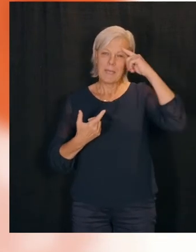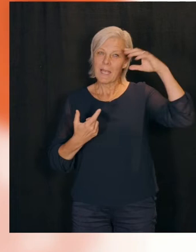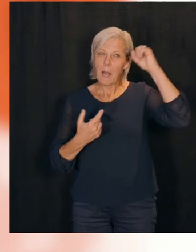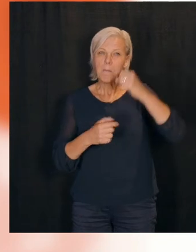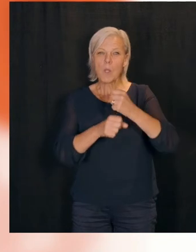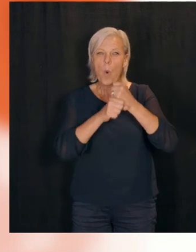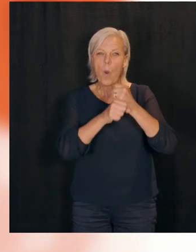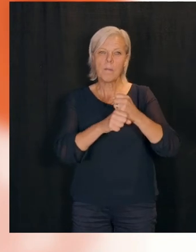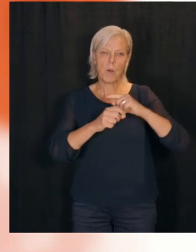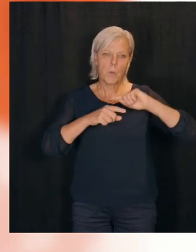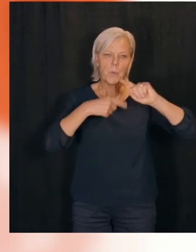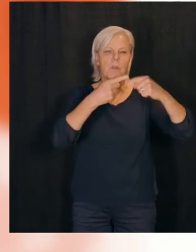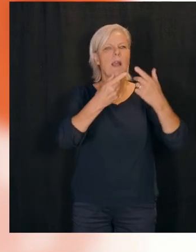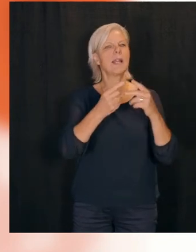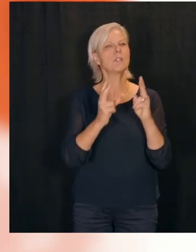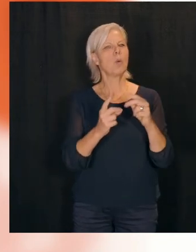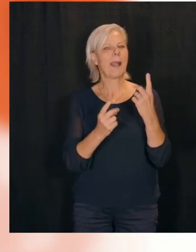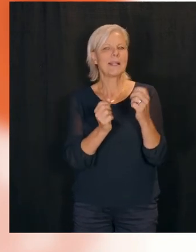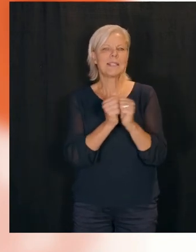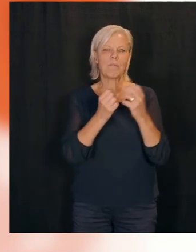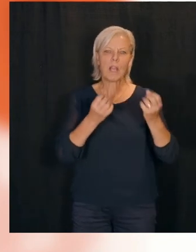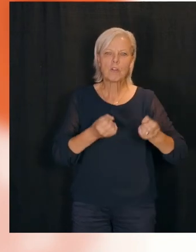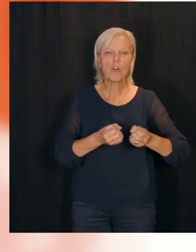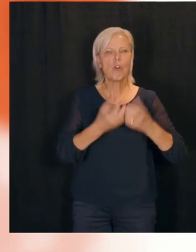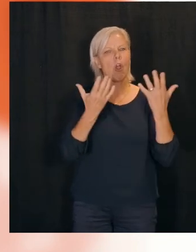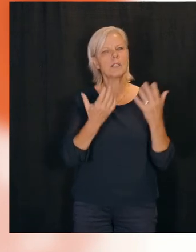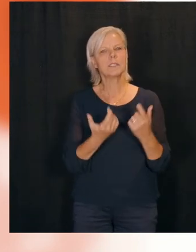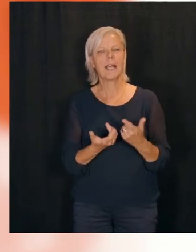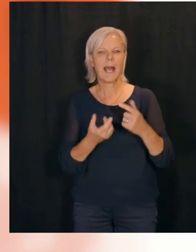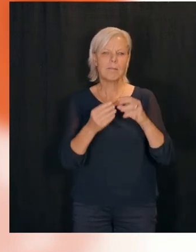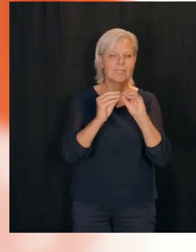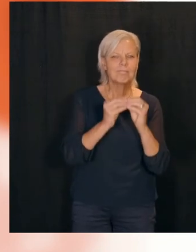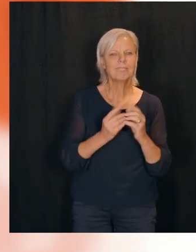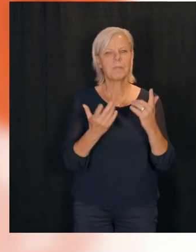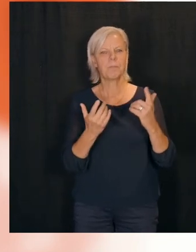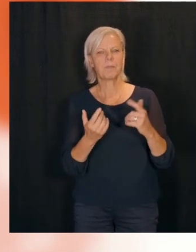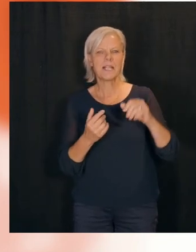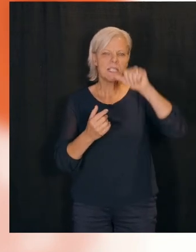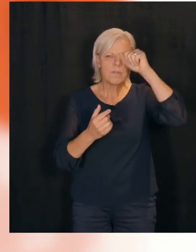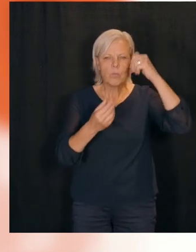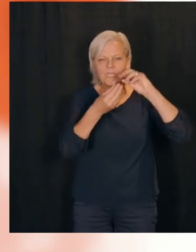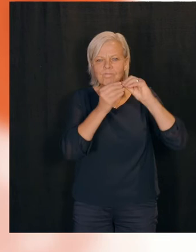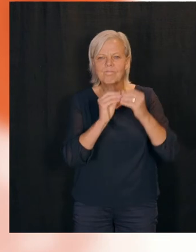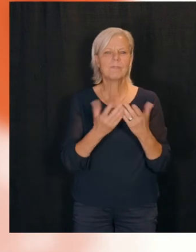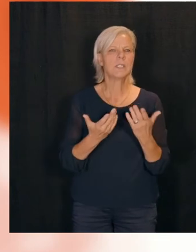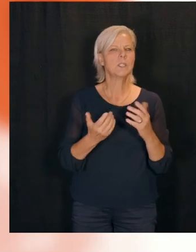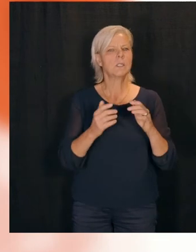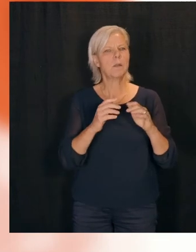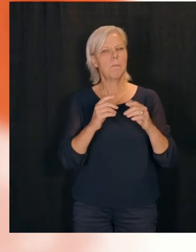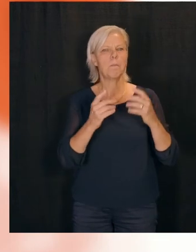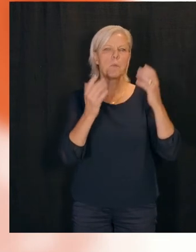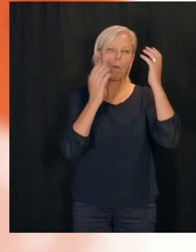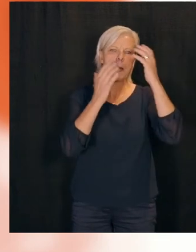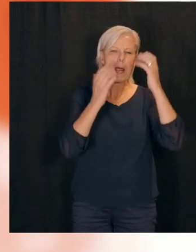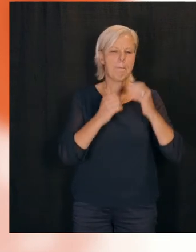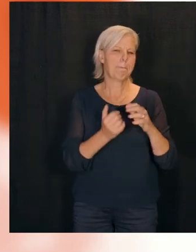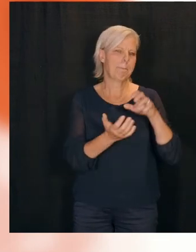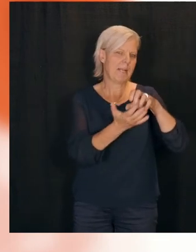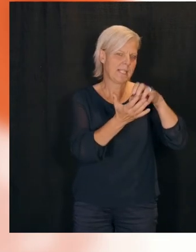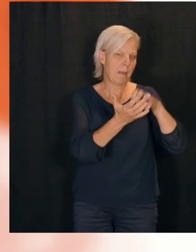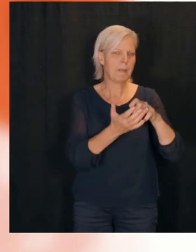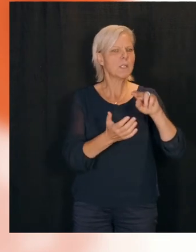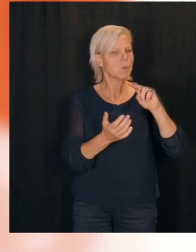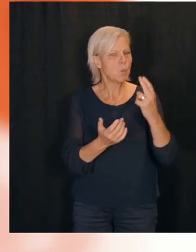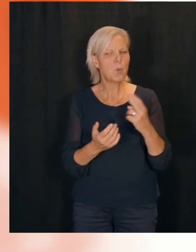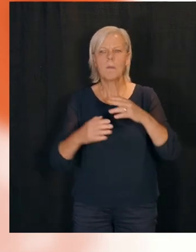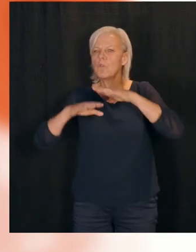utveckling som ett sätt att lösa komplexa sociala problem och så vidare. Så ja, vi håller på att gå bortom det här